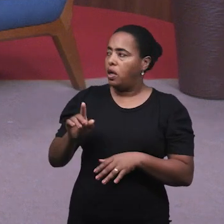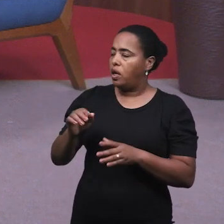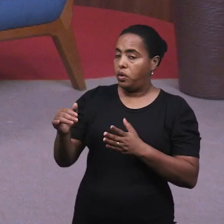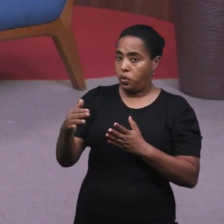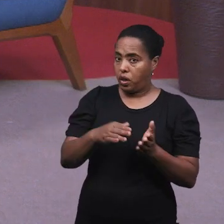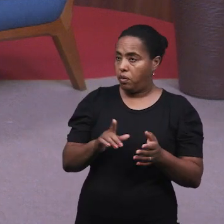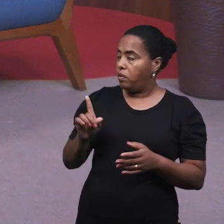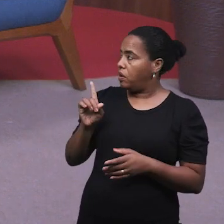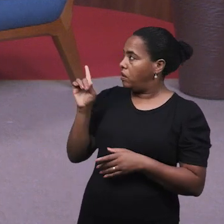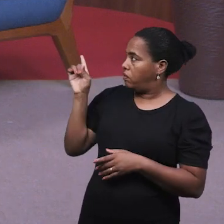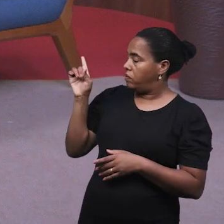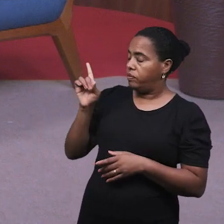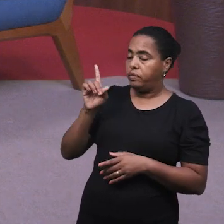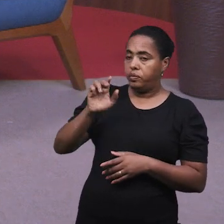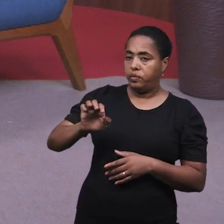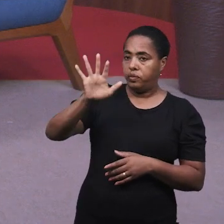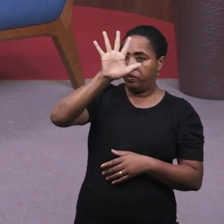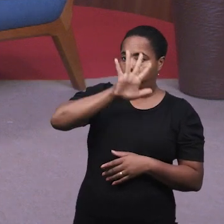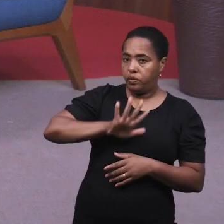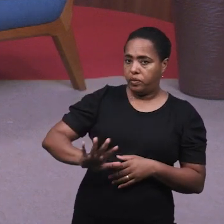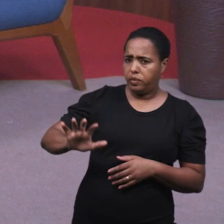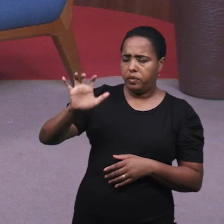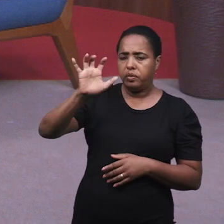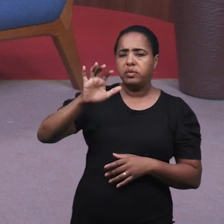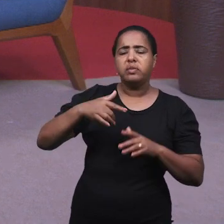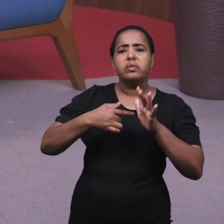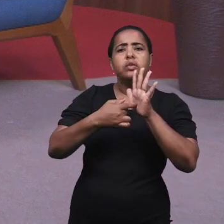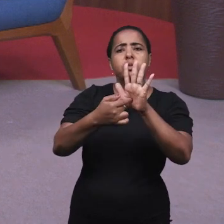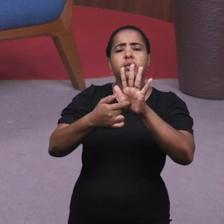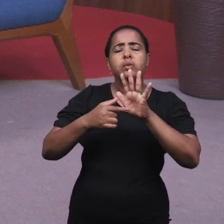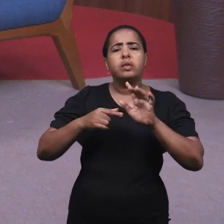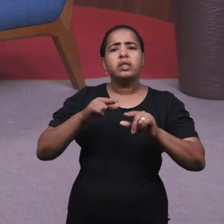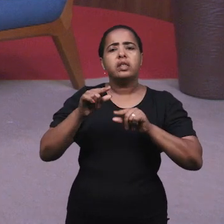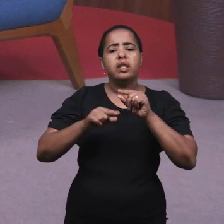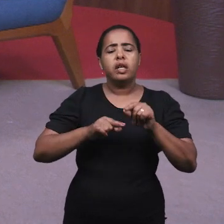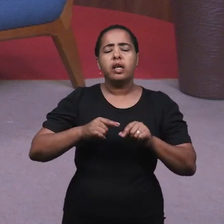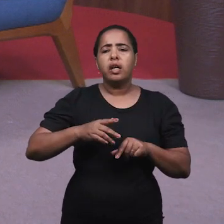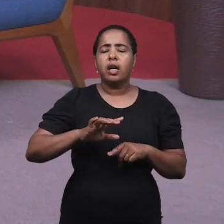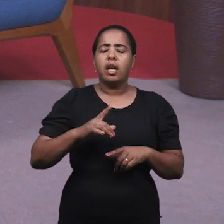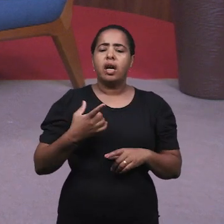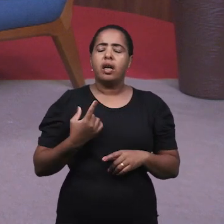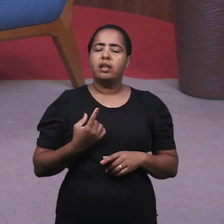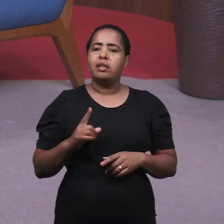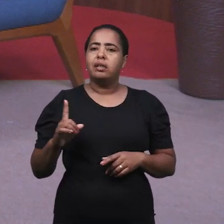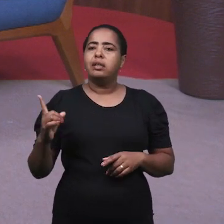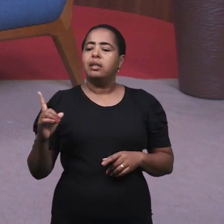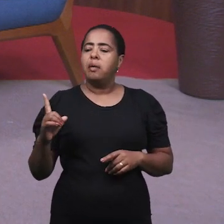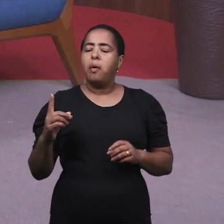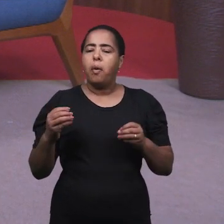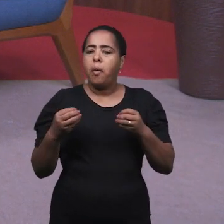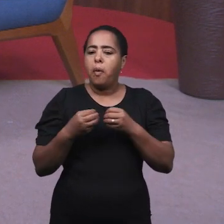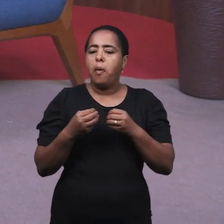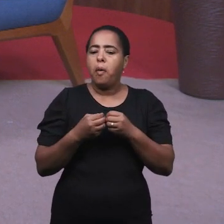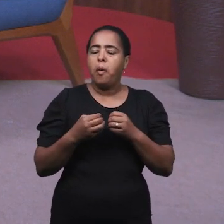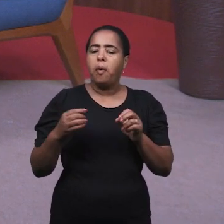il y a un voyageur qui s'approche d'eux, qui était Jésus. Mais observez, bien-aimés, ils étaient disciples.